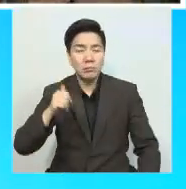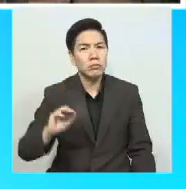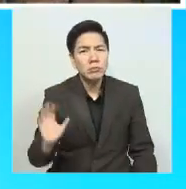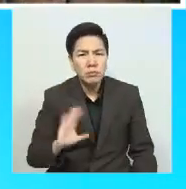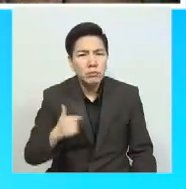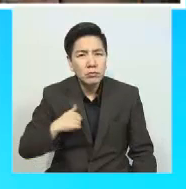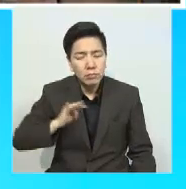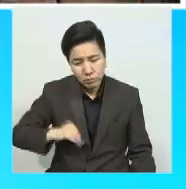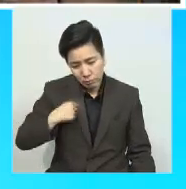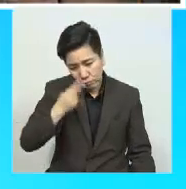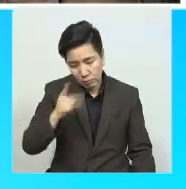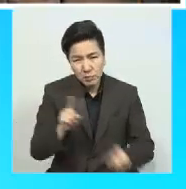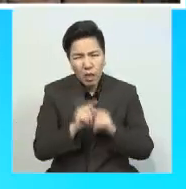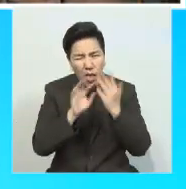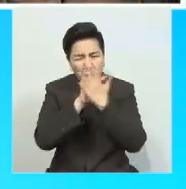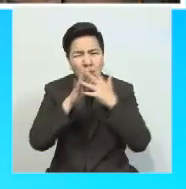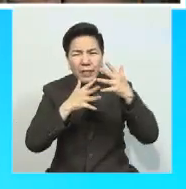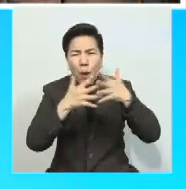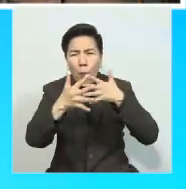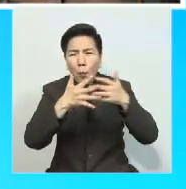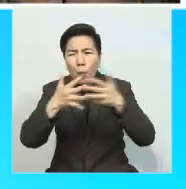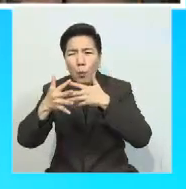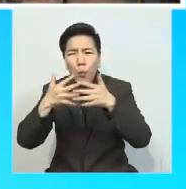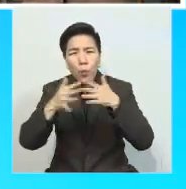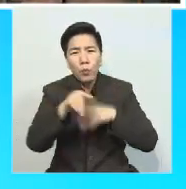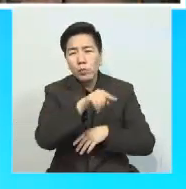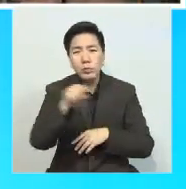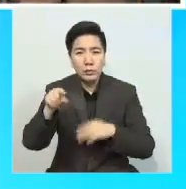ไม่ใช่หมอกแต่เห็นเลยว่ามันมัวเป็นสีเทาๆไปหมด